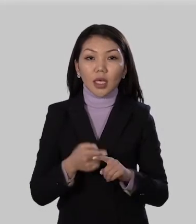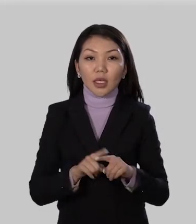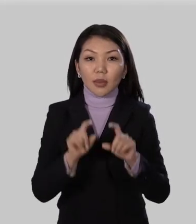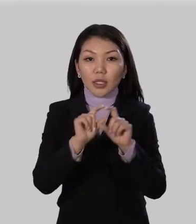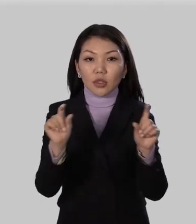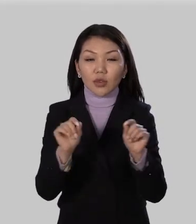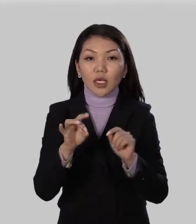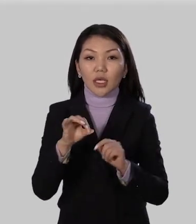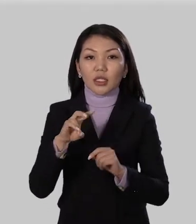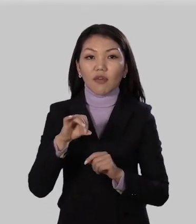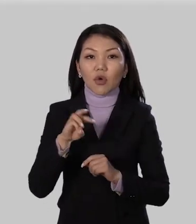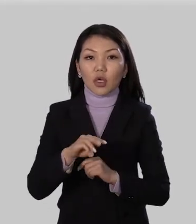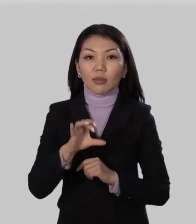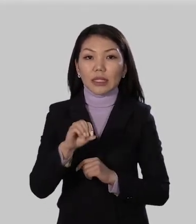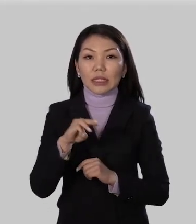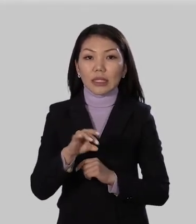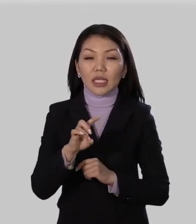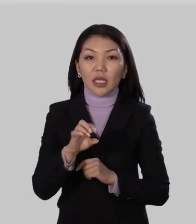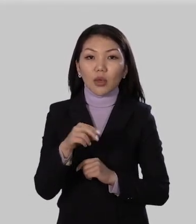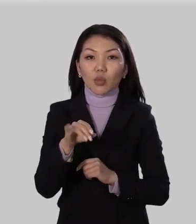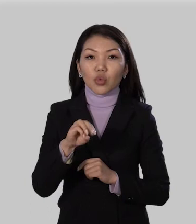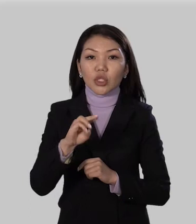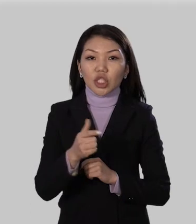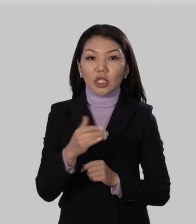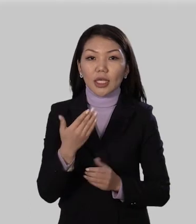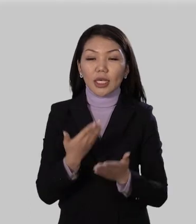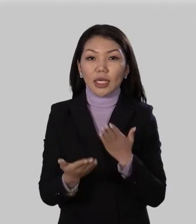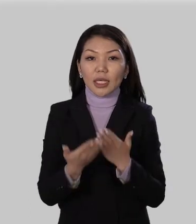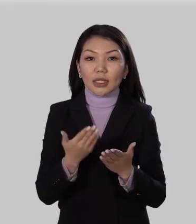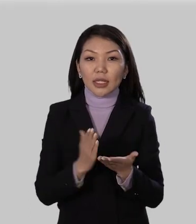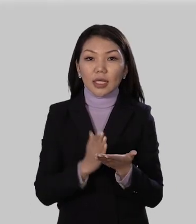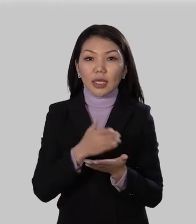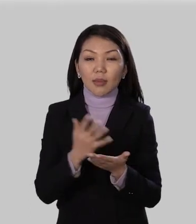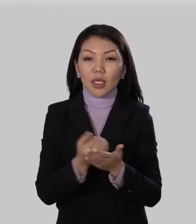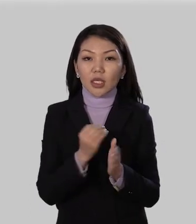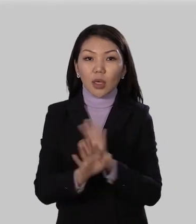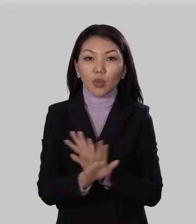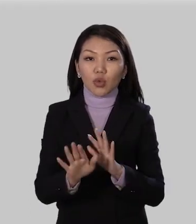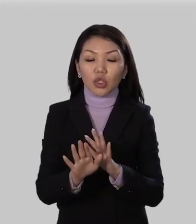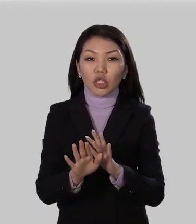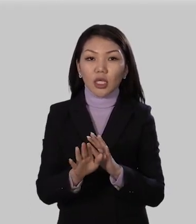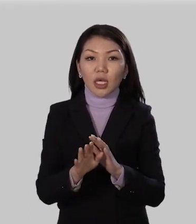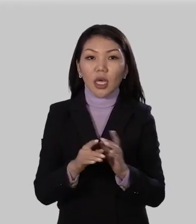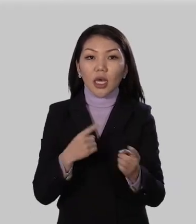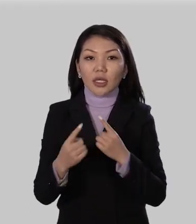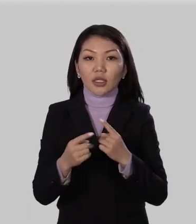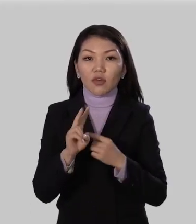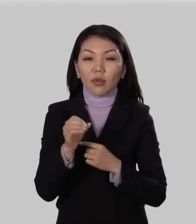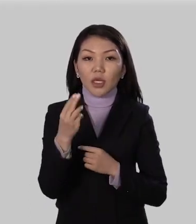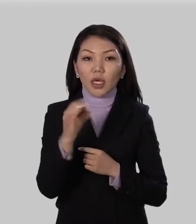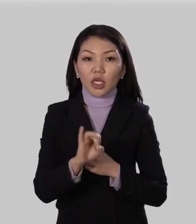Это пословицы «разговором сыт не будешь, если хлеба не добудешь», «разговорами каши не сваришь»,